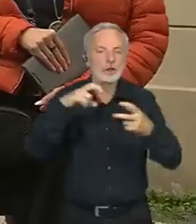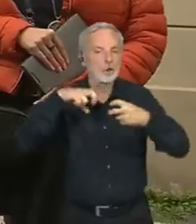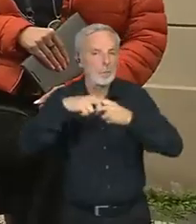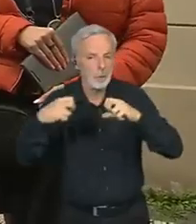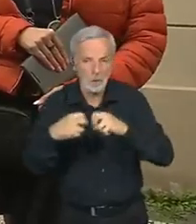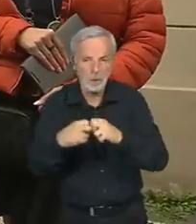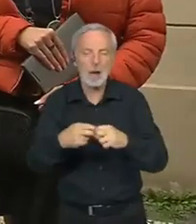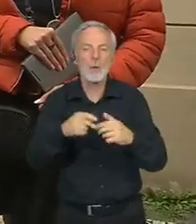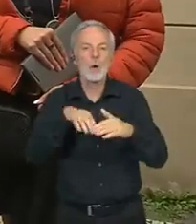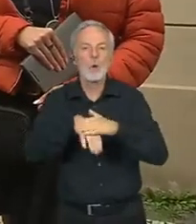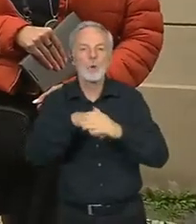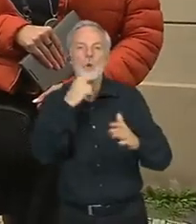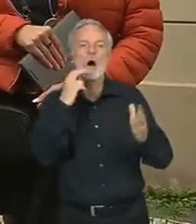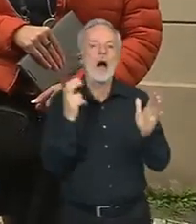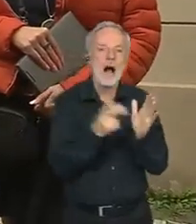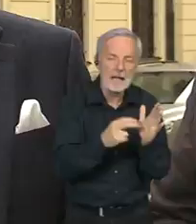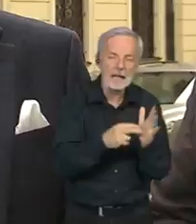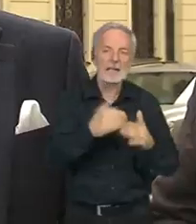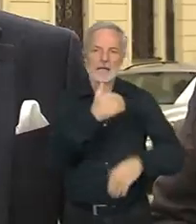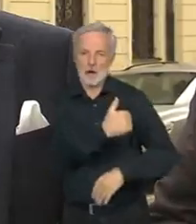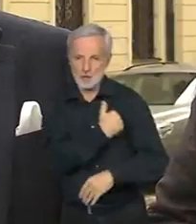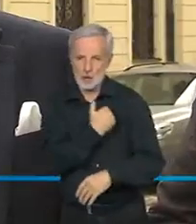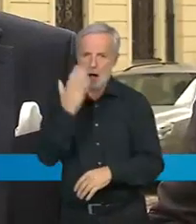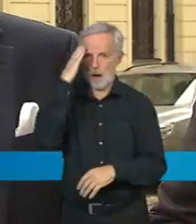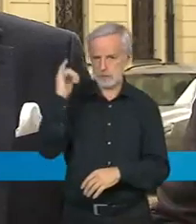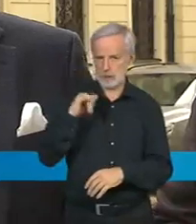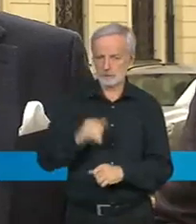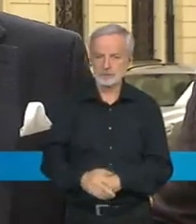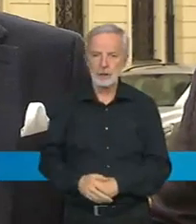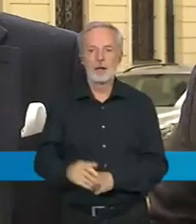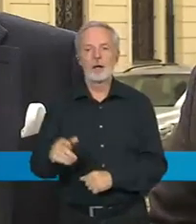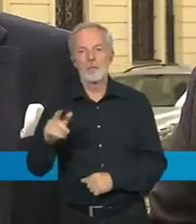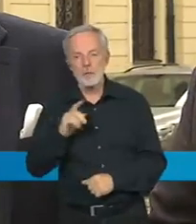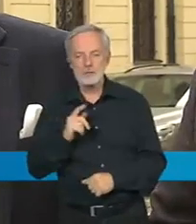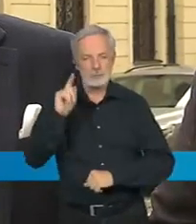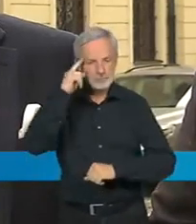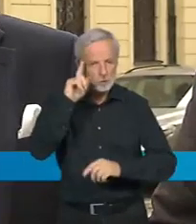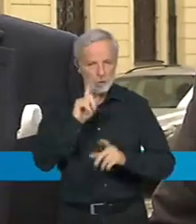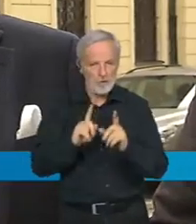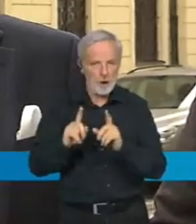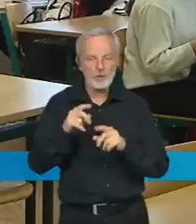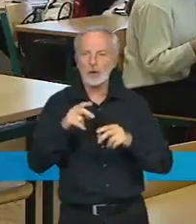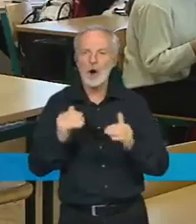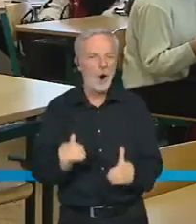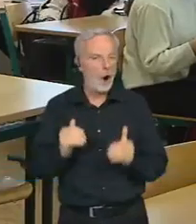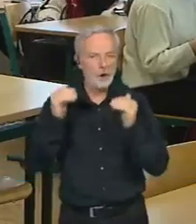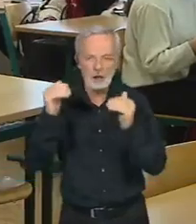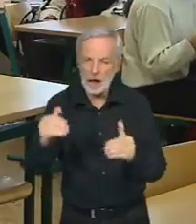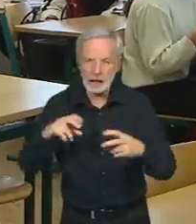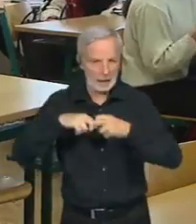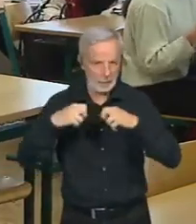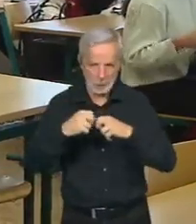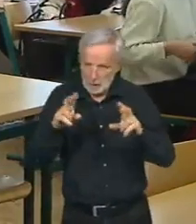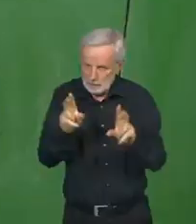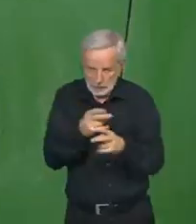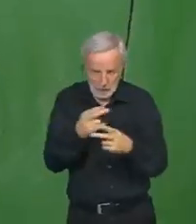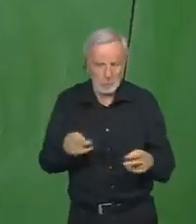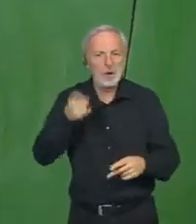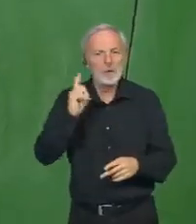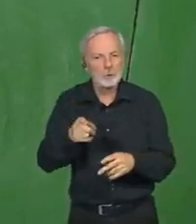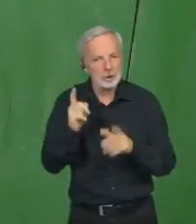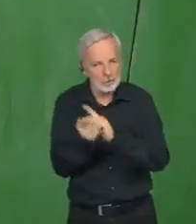jsou energetika, školství, bydlení. Jsme se shodovali v tom, že jsou témata, která jsou opravdu bezodkladná a je potřeba je řešit bez ohledu na to,